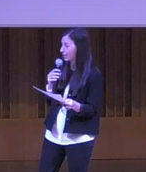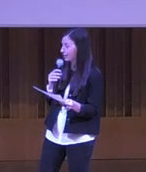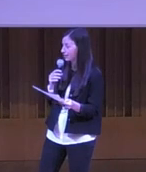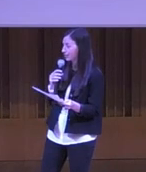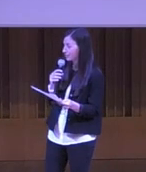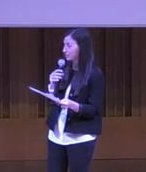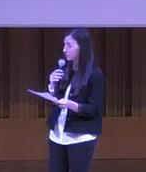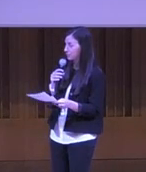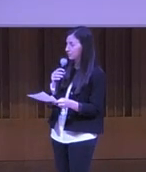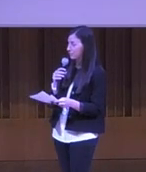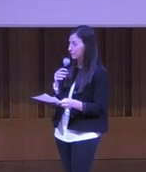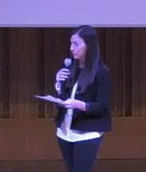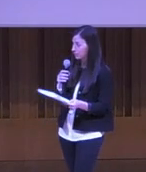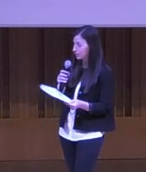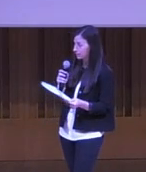estarà acabada.